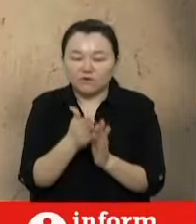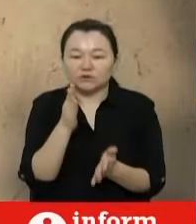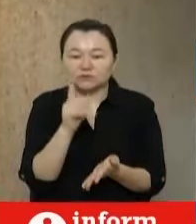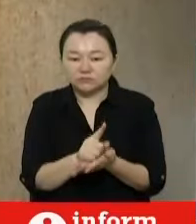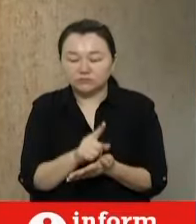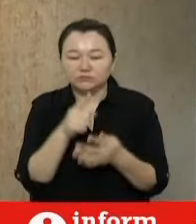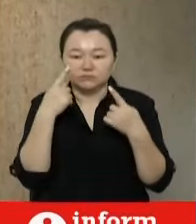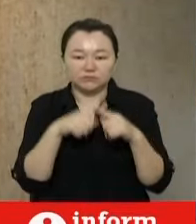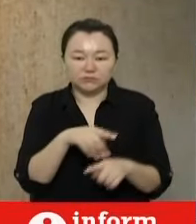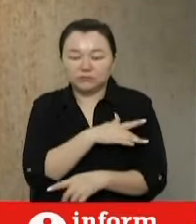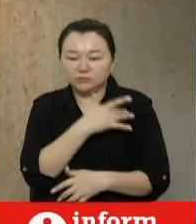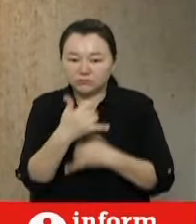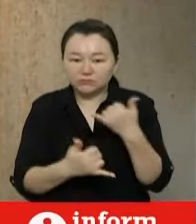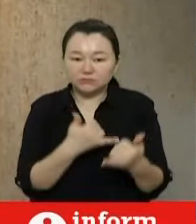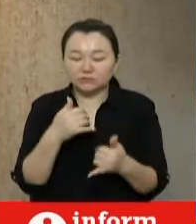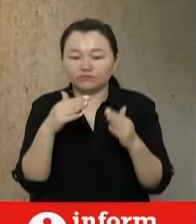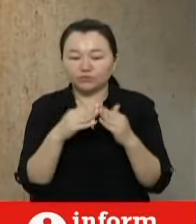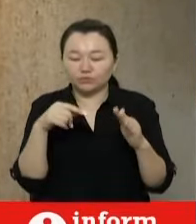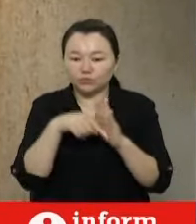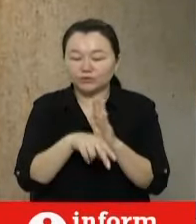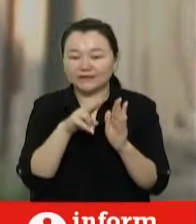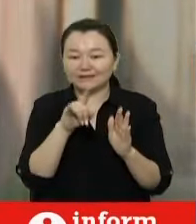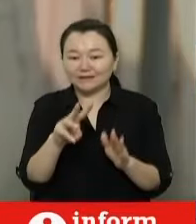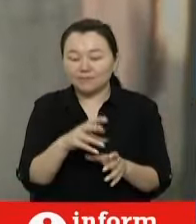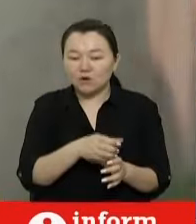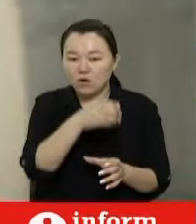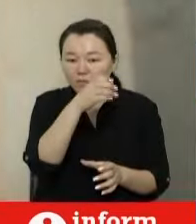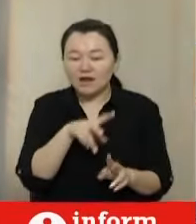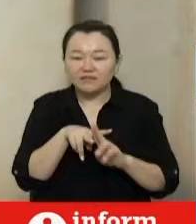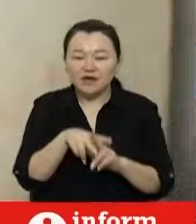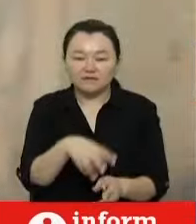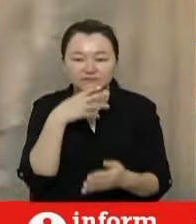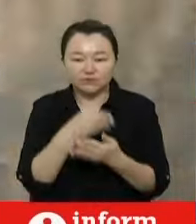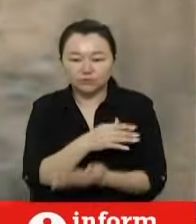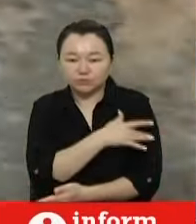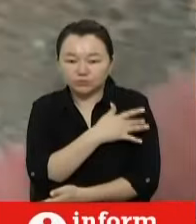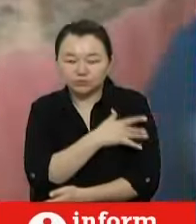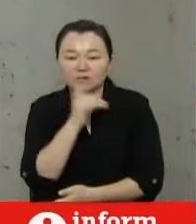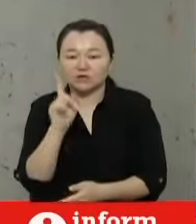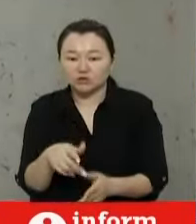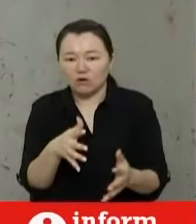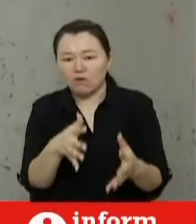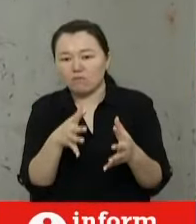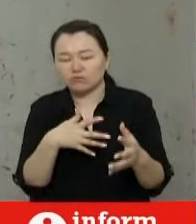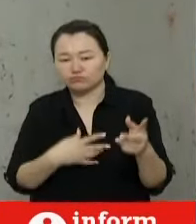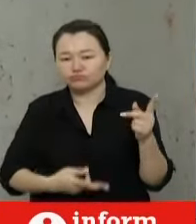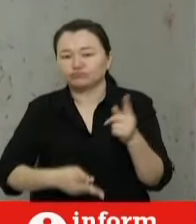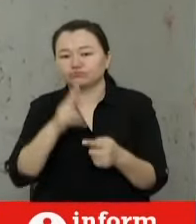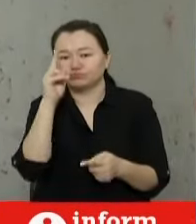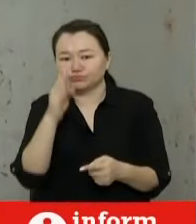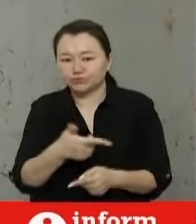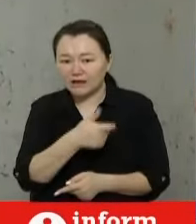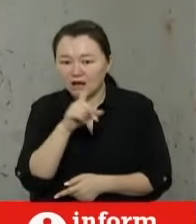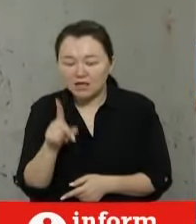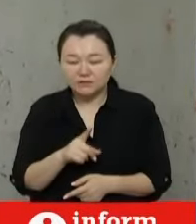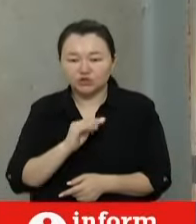проведению техобслуживания внутридомового газового оборудования. Правда, навязывать свои услуги, а тем более угрожать отрезать от газа, частники